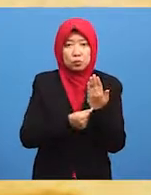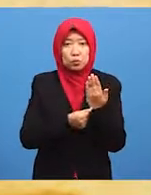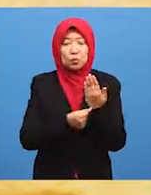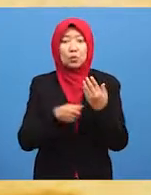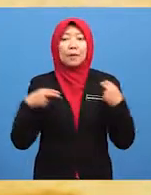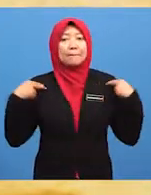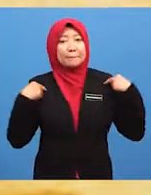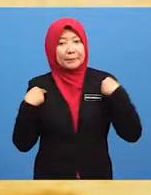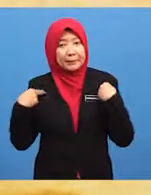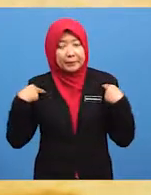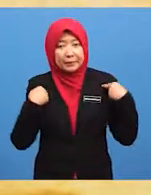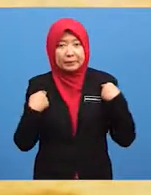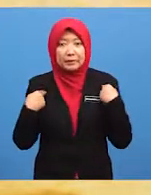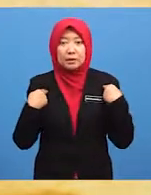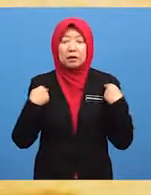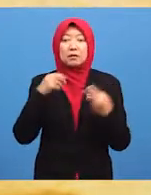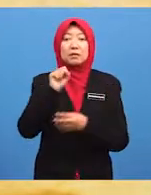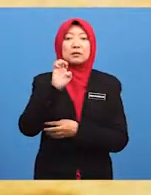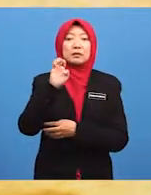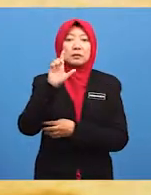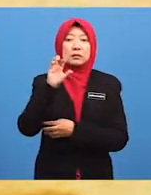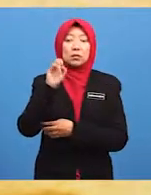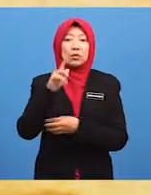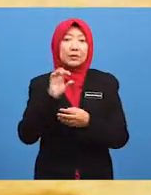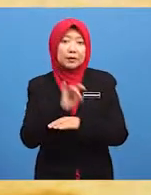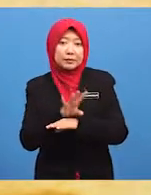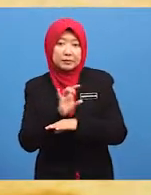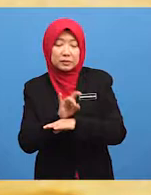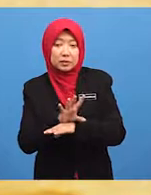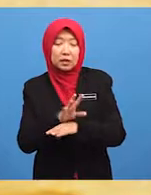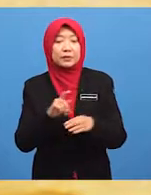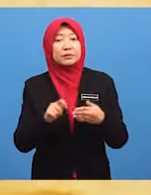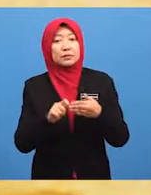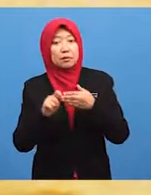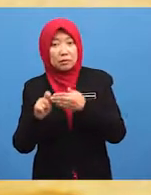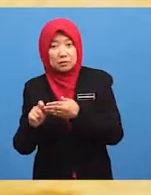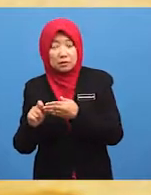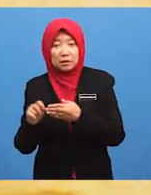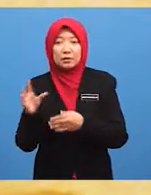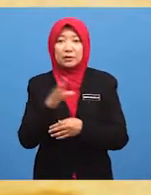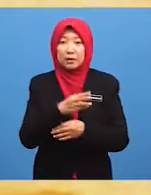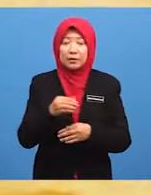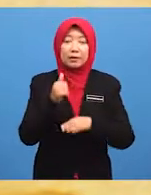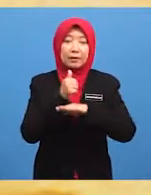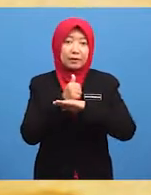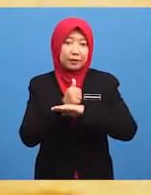asal-usul, binatang, seloka, nasihat, teladan,